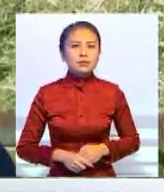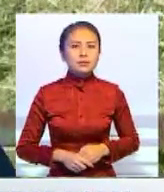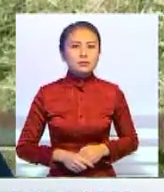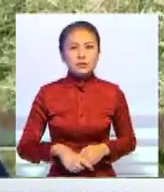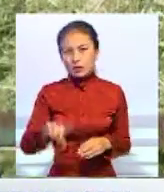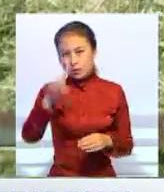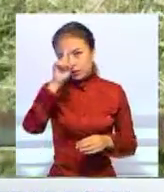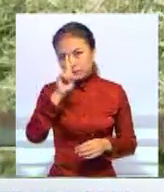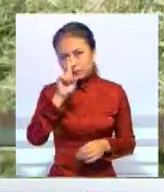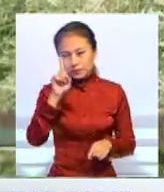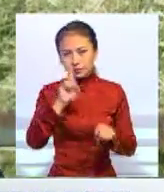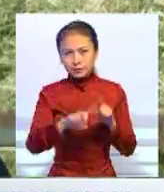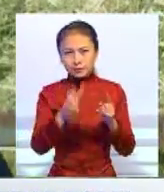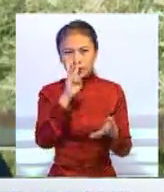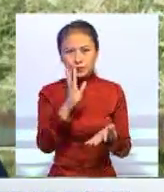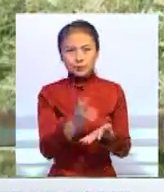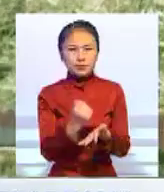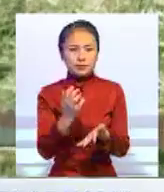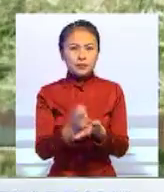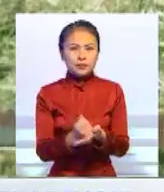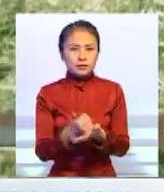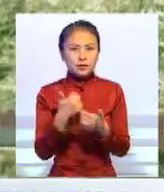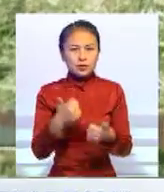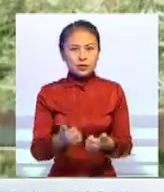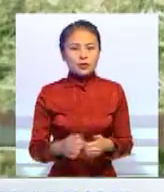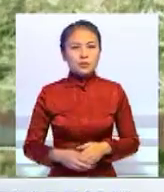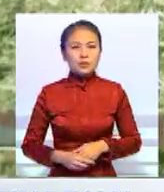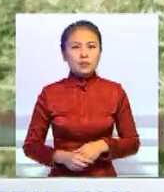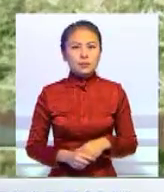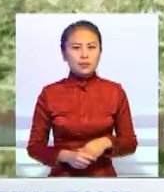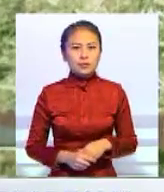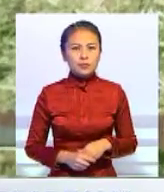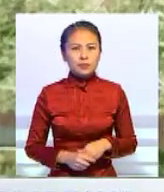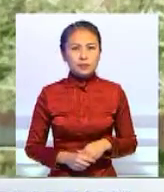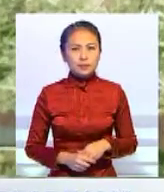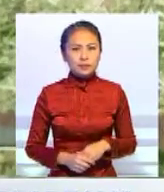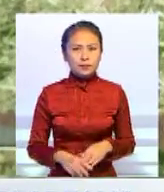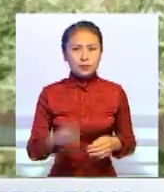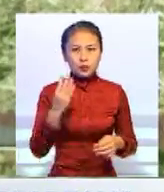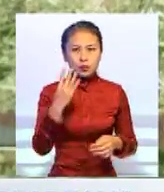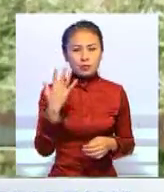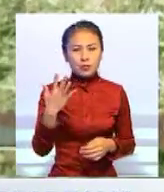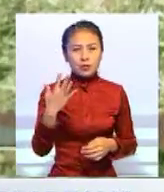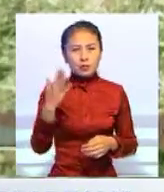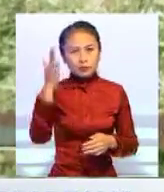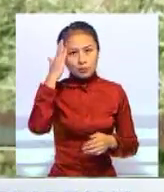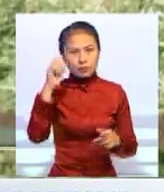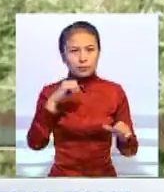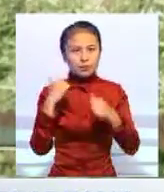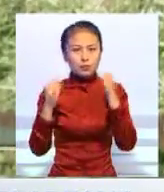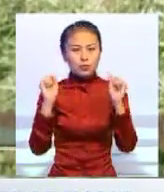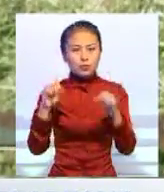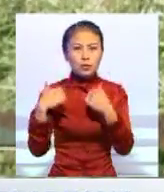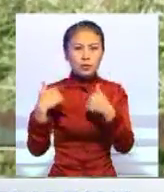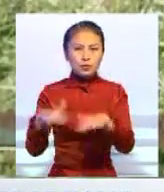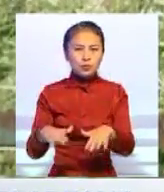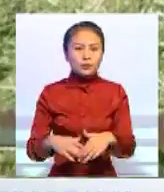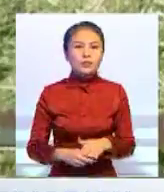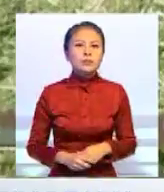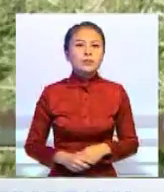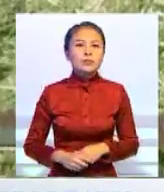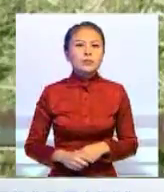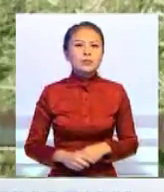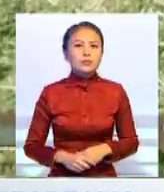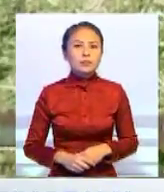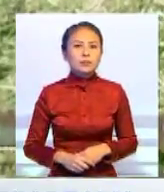Бір айдың ішінде табыс жақсы. 4 мал, 5 малға дейін сойып етін өткізуге болады.